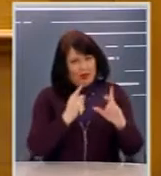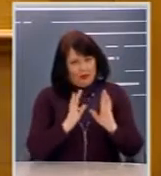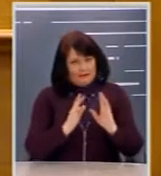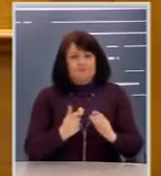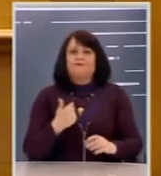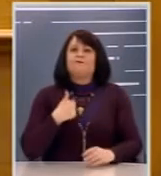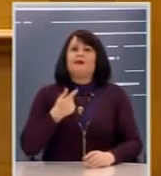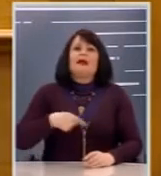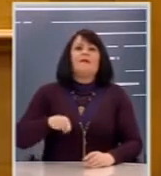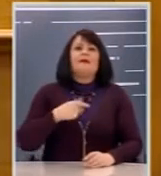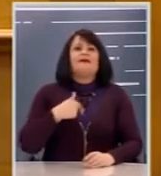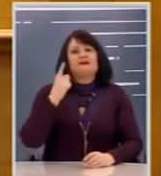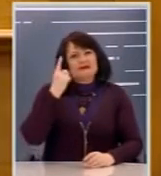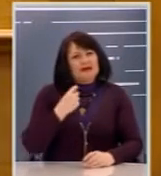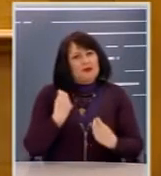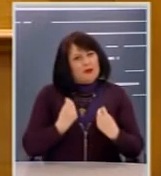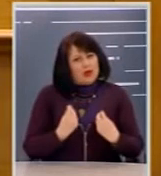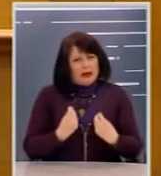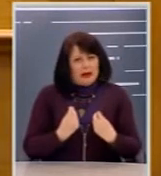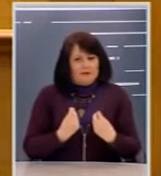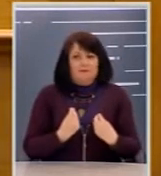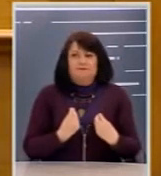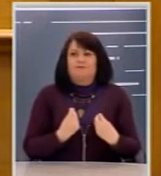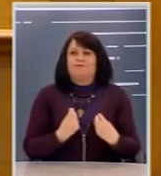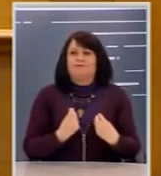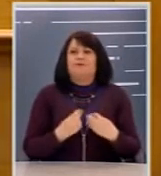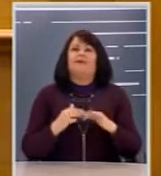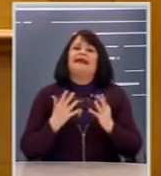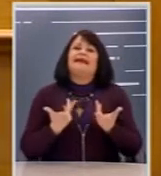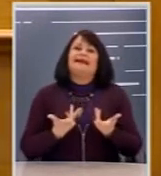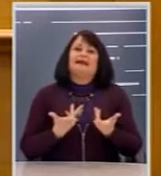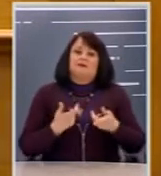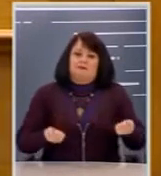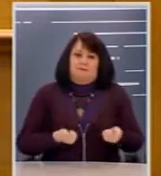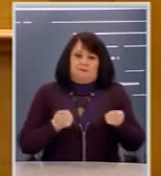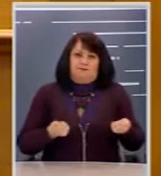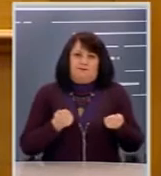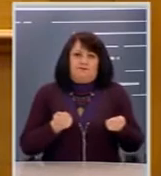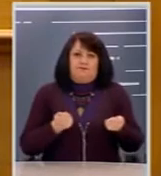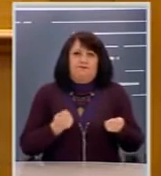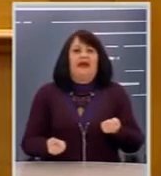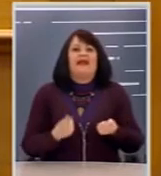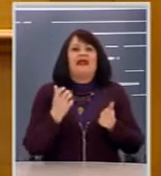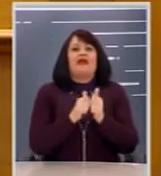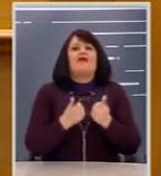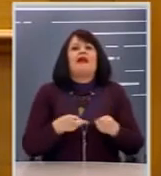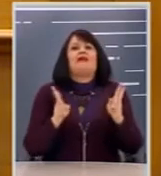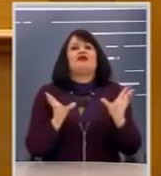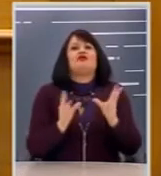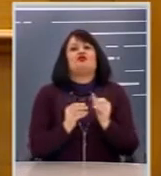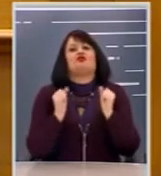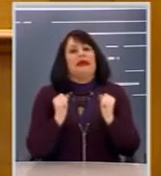Εμείς γνωρίζουμε καλά την αντίληψη και την πρακτική εφαρμογή του νεοφιλελευθερισμού στην υγεία.